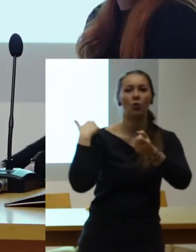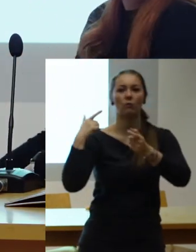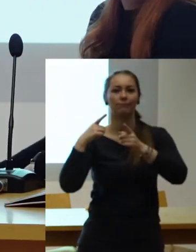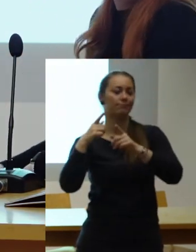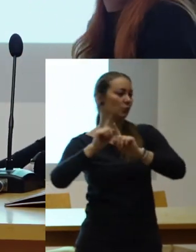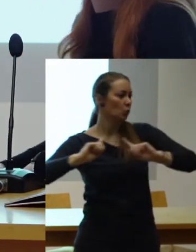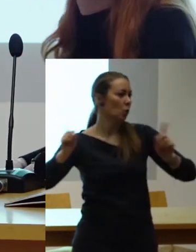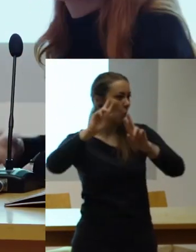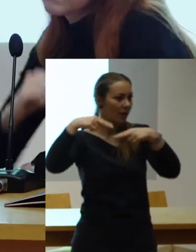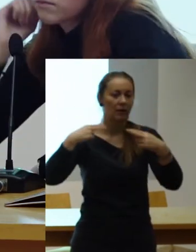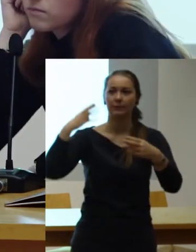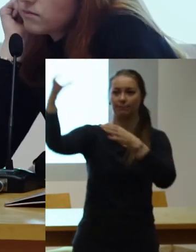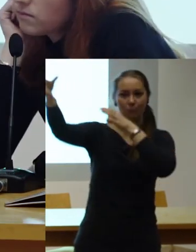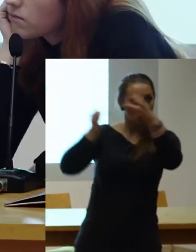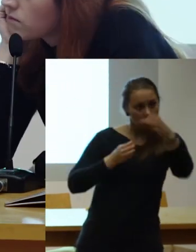to,